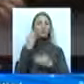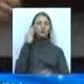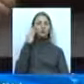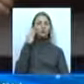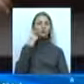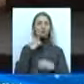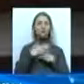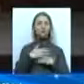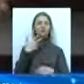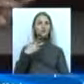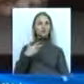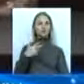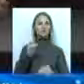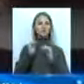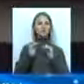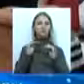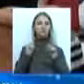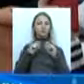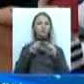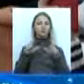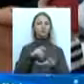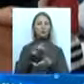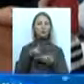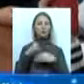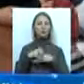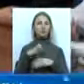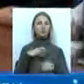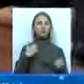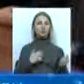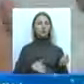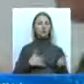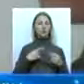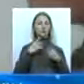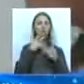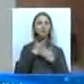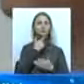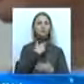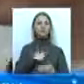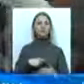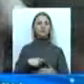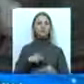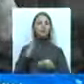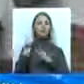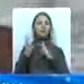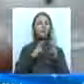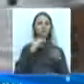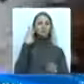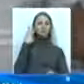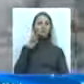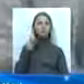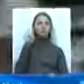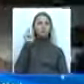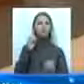қатысып, өз өнерлерін көрсетті. Бірі домбырада ән салса, енді біреулері заманауи би үлгісімен ерекшеленді. Ал 10-шы